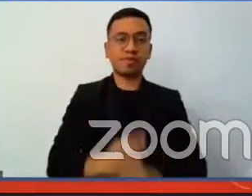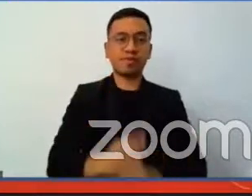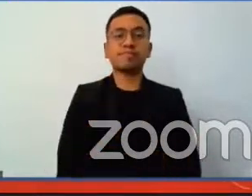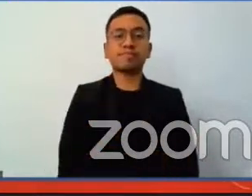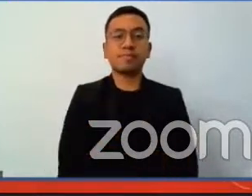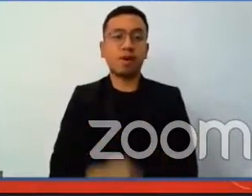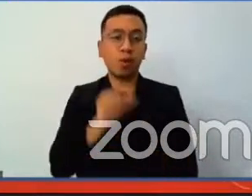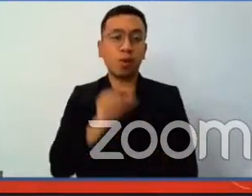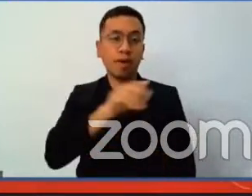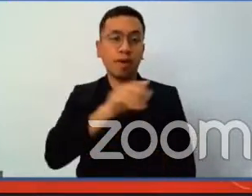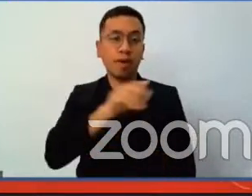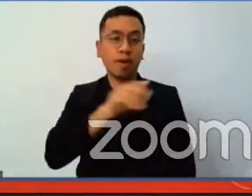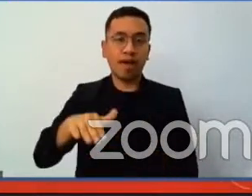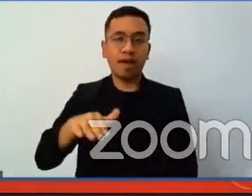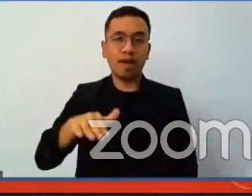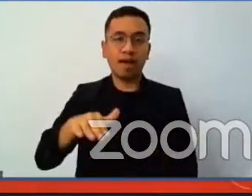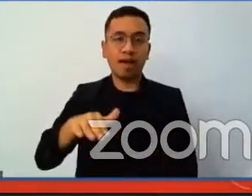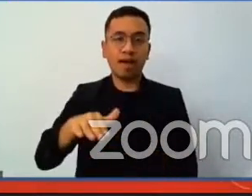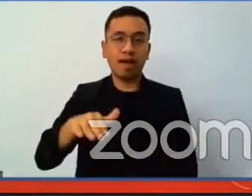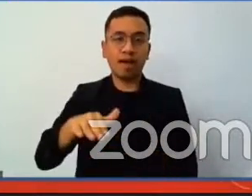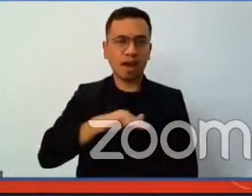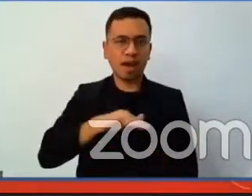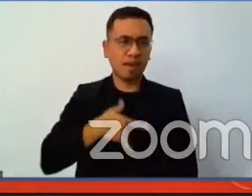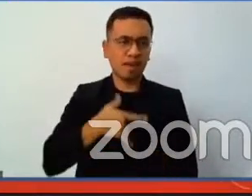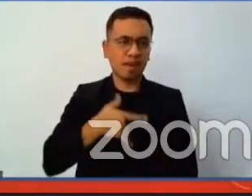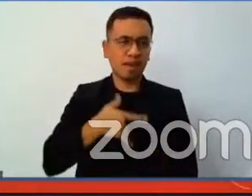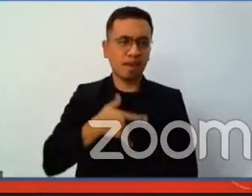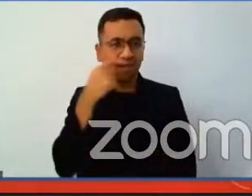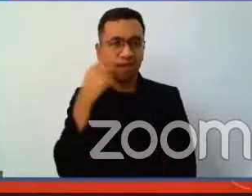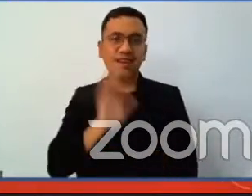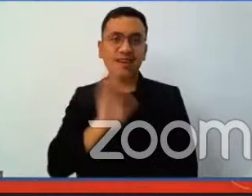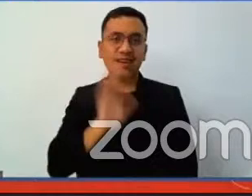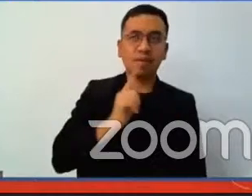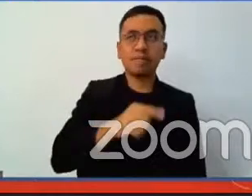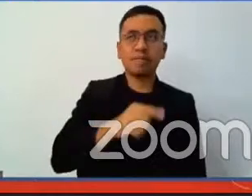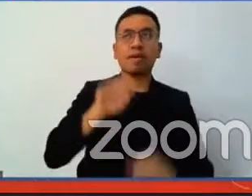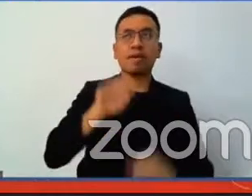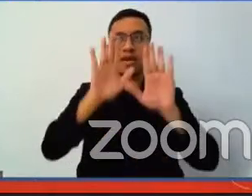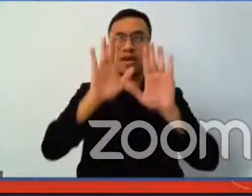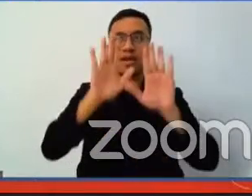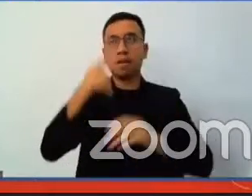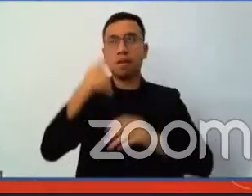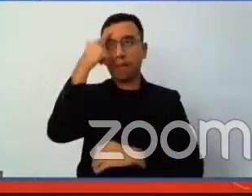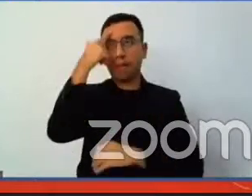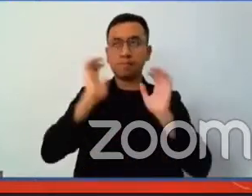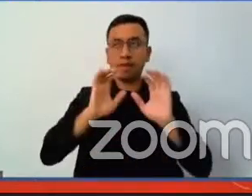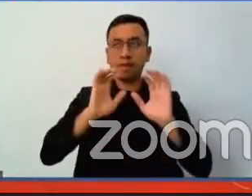agar siswa juga tidak jenuh atau bosan menonton dengan